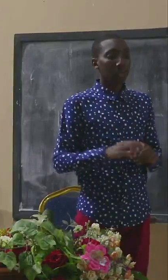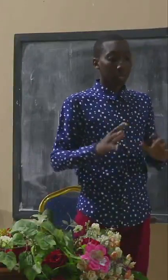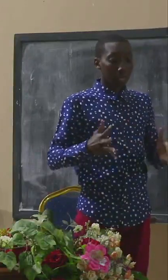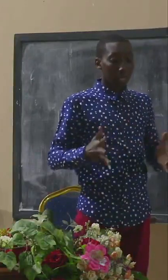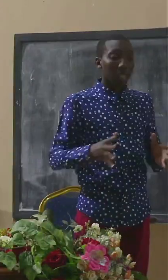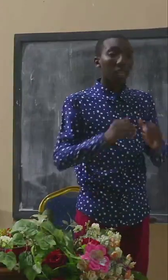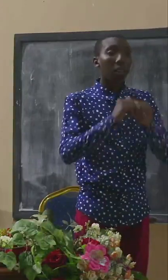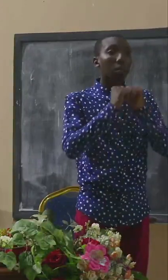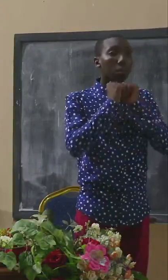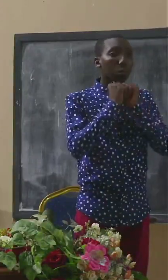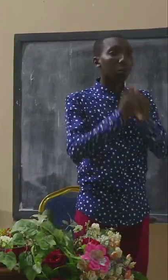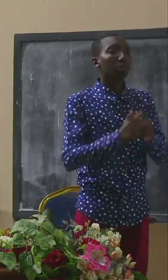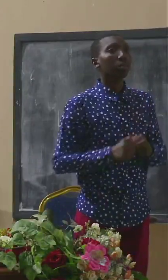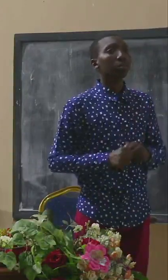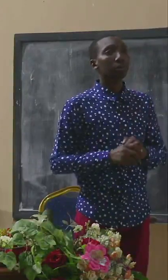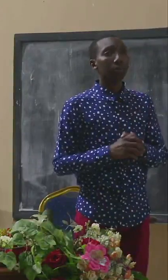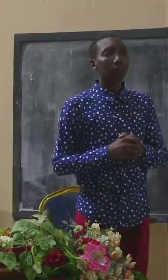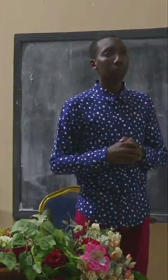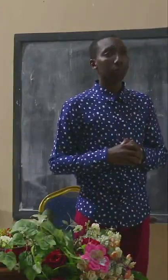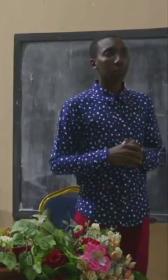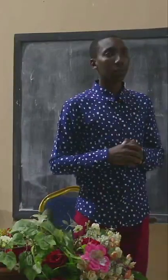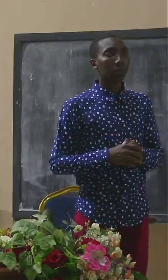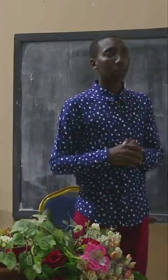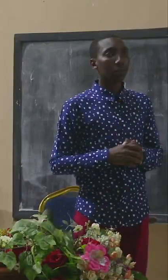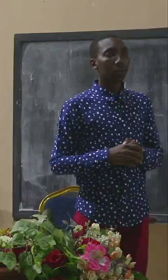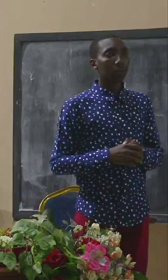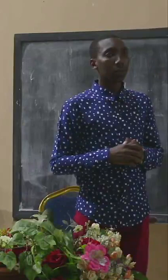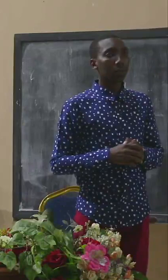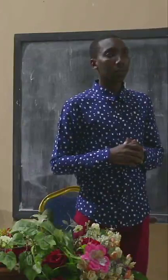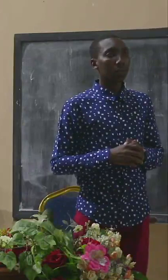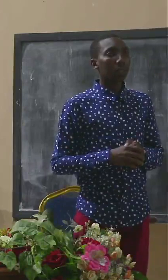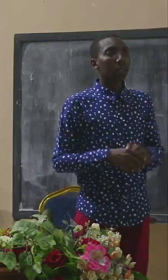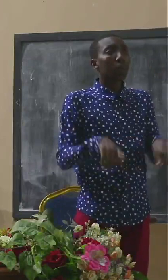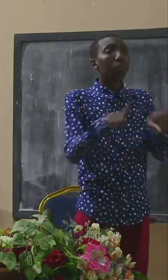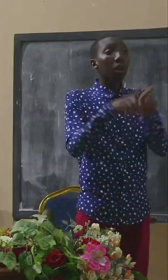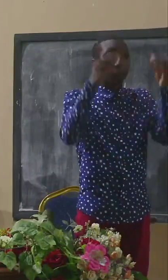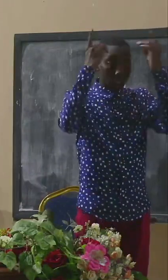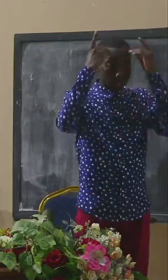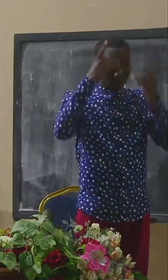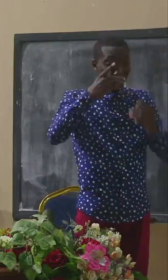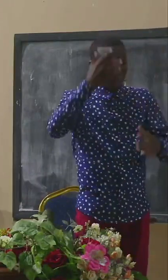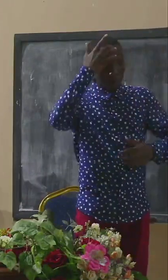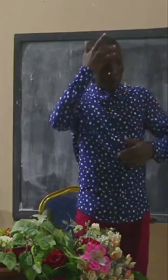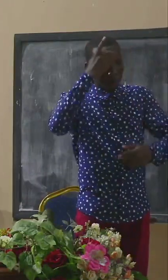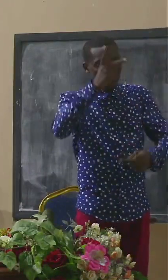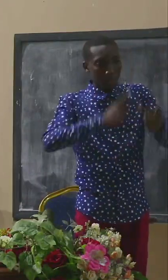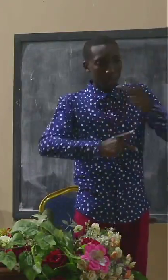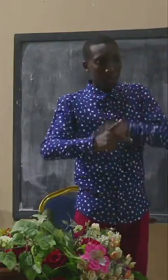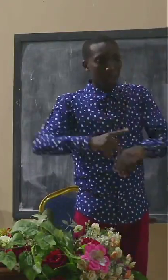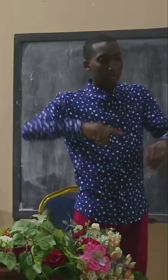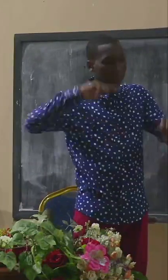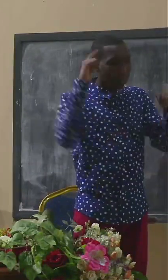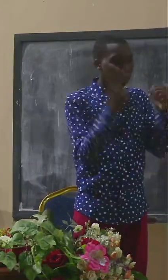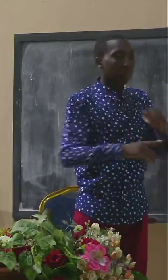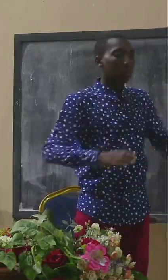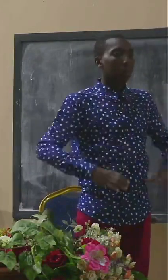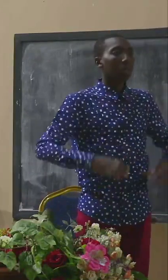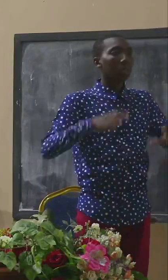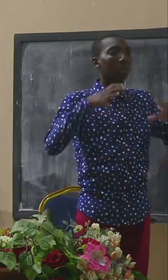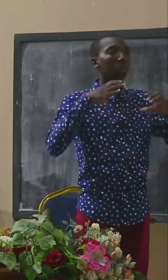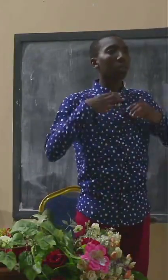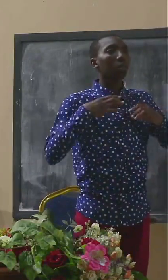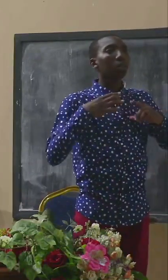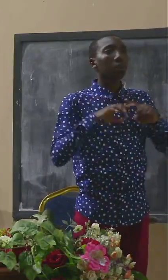Usiogope. Ne crains point. Ta pepo ya magonjo inakuwa inapiga mwili. Même si le démon de maladie peut venir et frapper